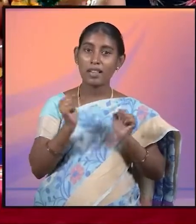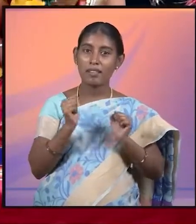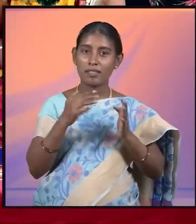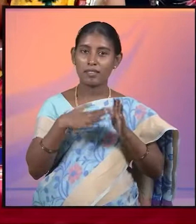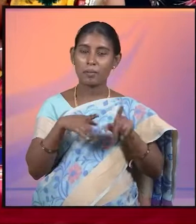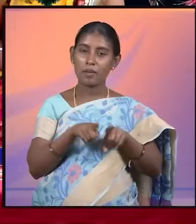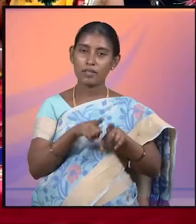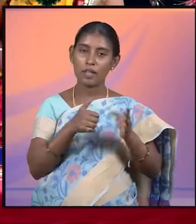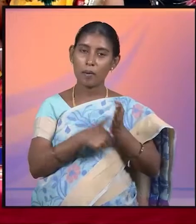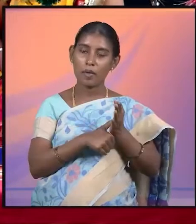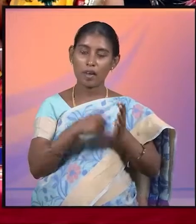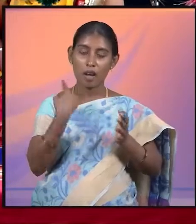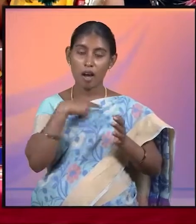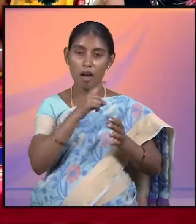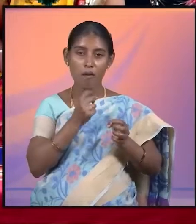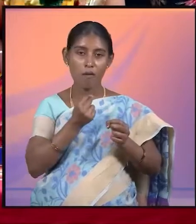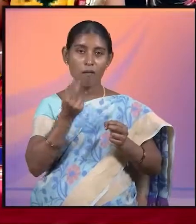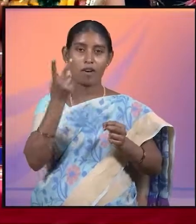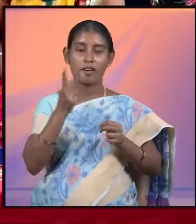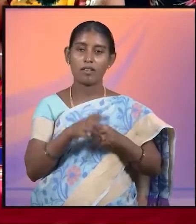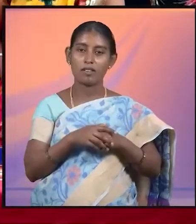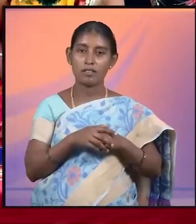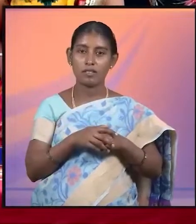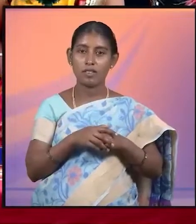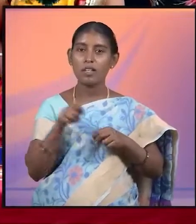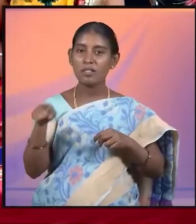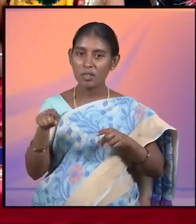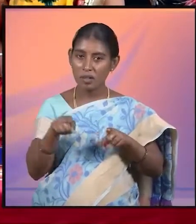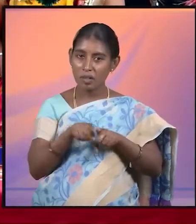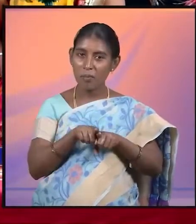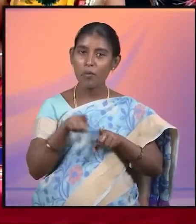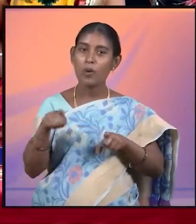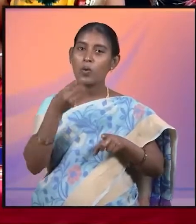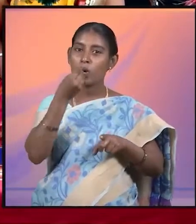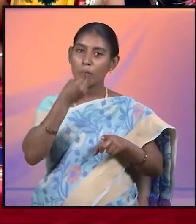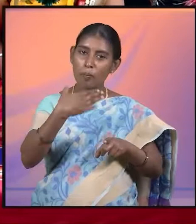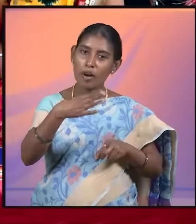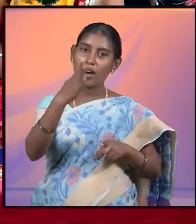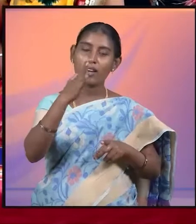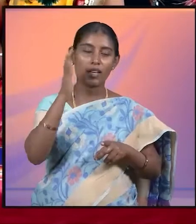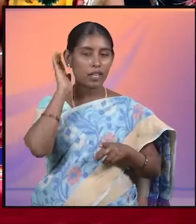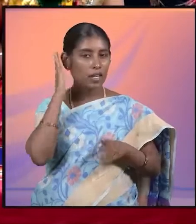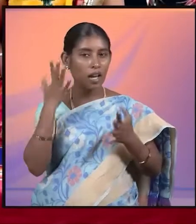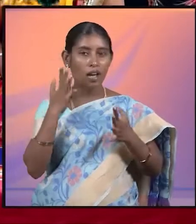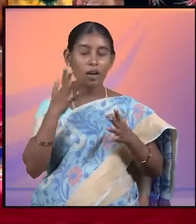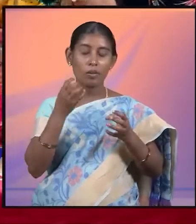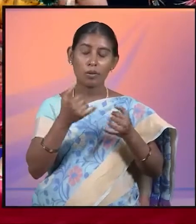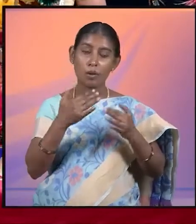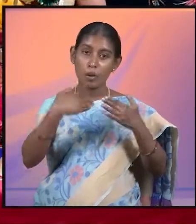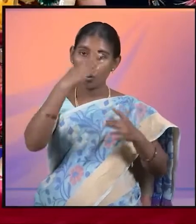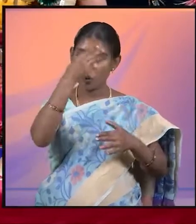முழுவதும் அதிகாலை நேரம் இவரோட திருப்பாவை கேட்காத கோயில்களே இல்லைன்னு